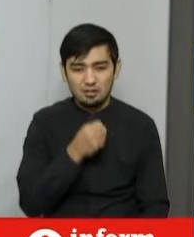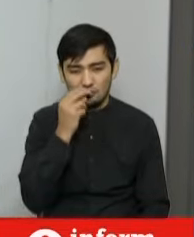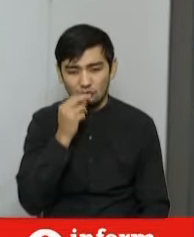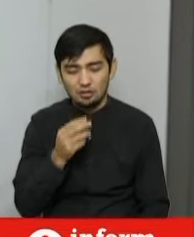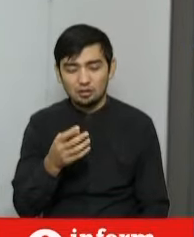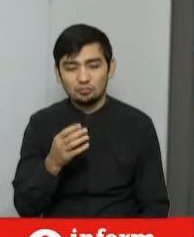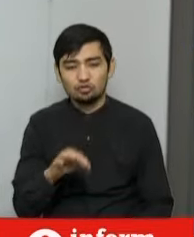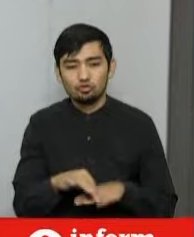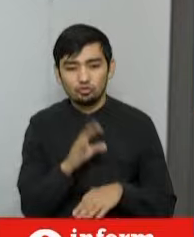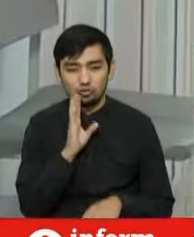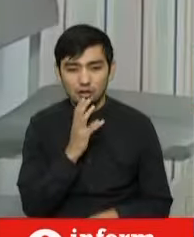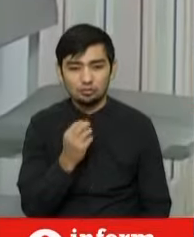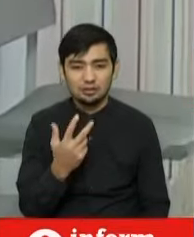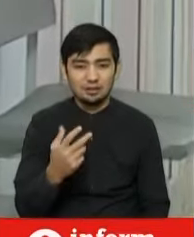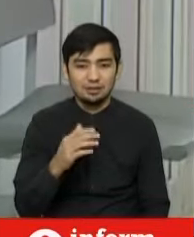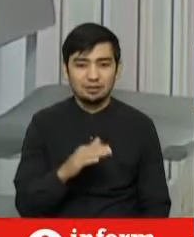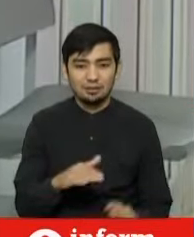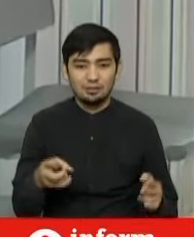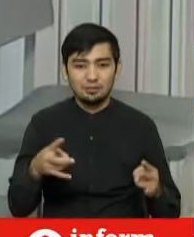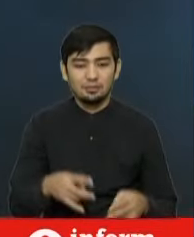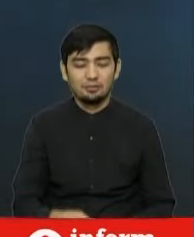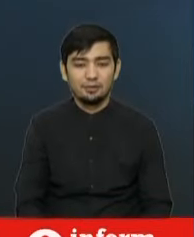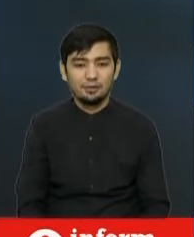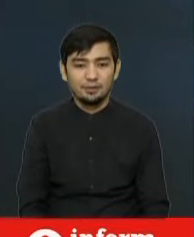артында жарымен 3 баласы қалған.